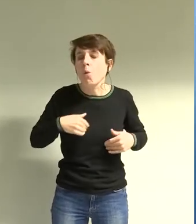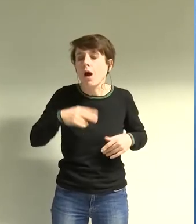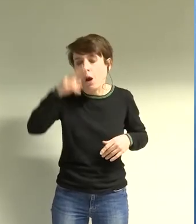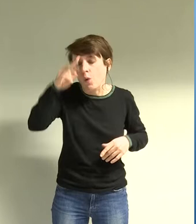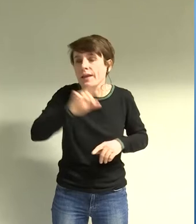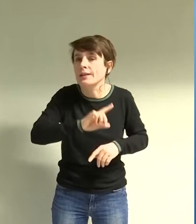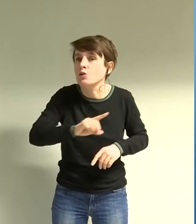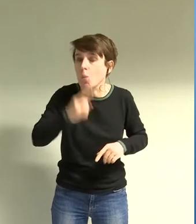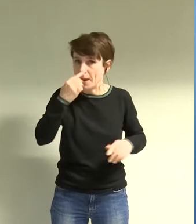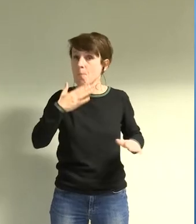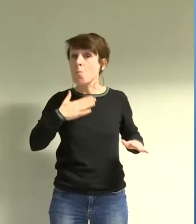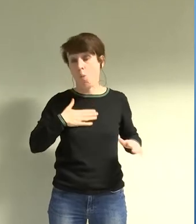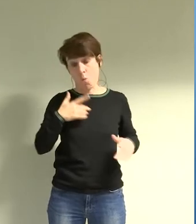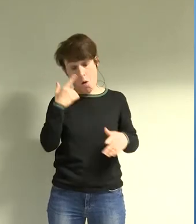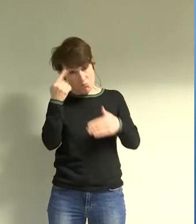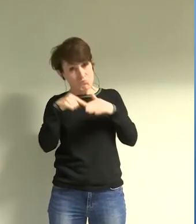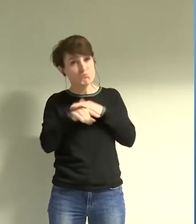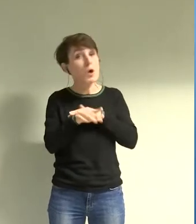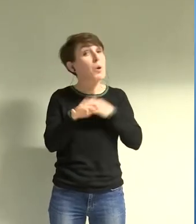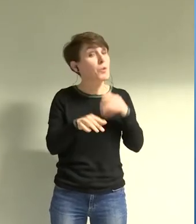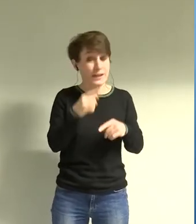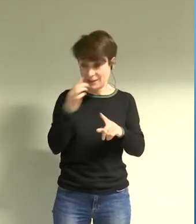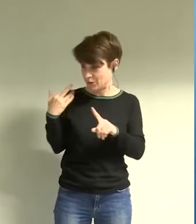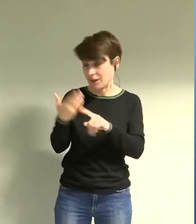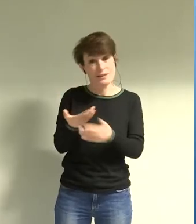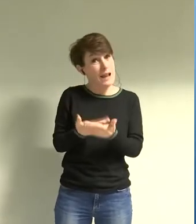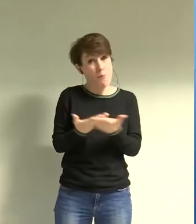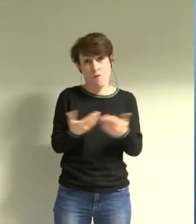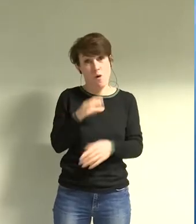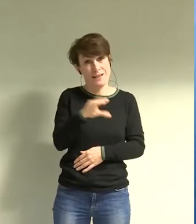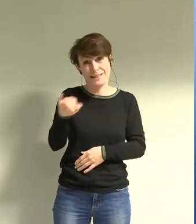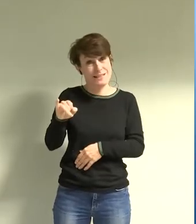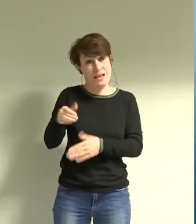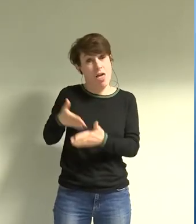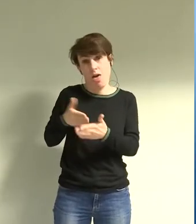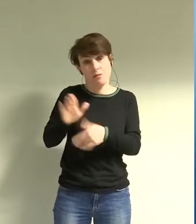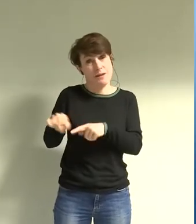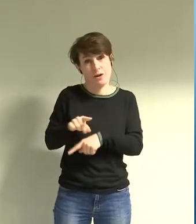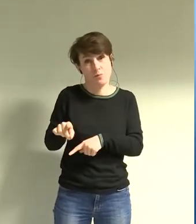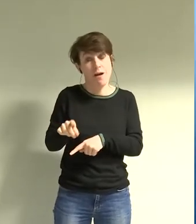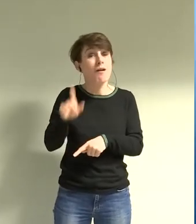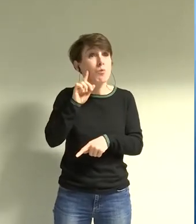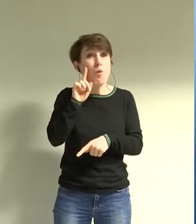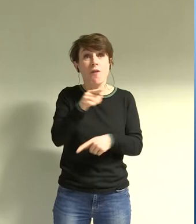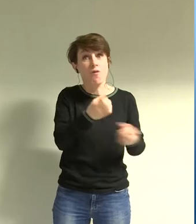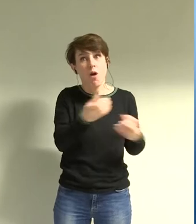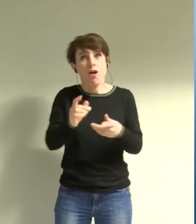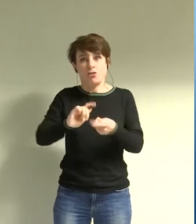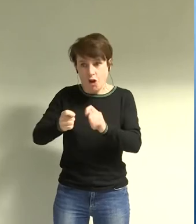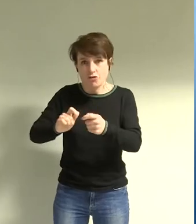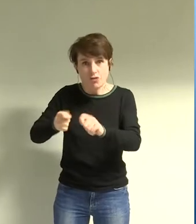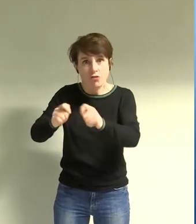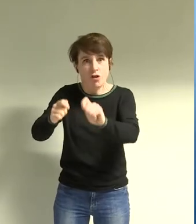que vos cci ne fonctionne pas très bien sinon vous ne vous à charneux riez pas à les faire modifier encore et